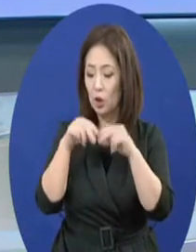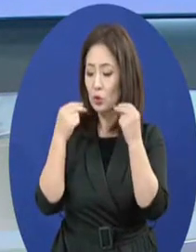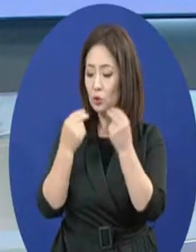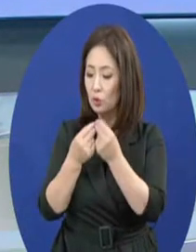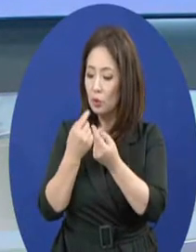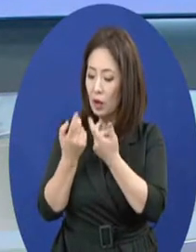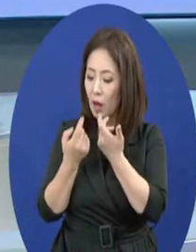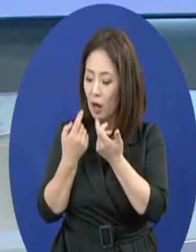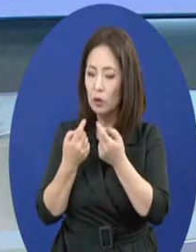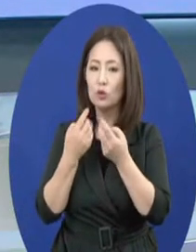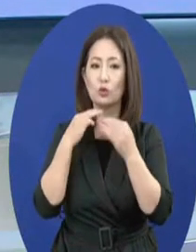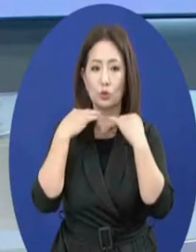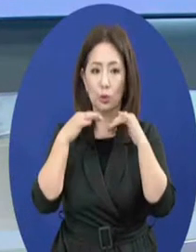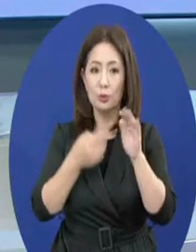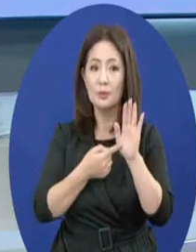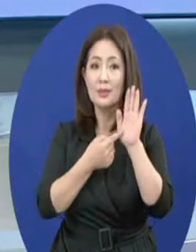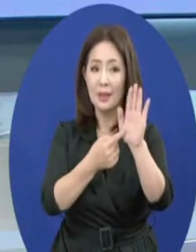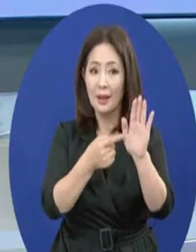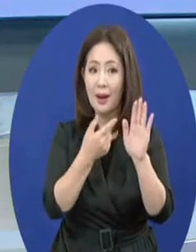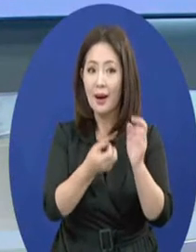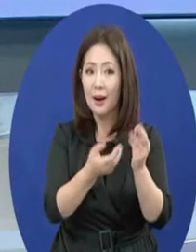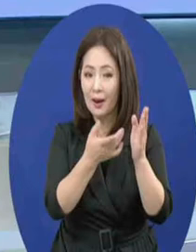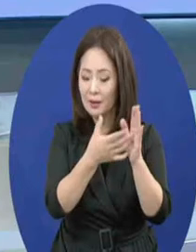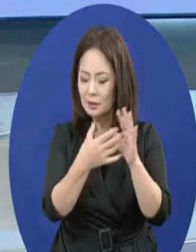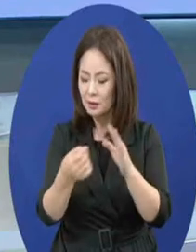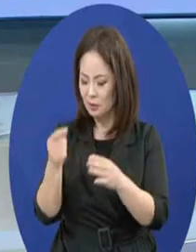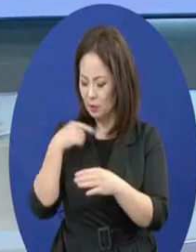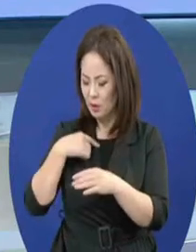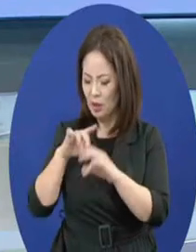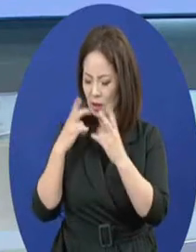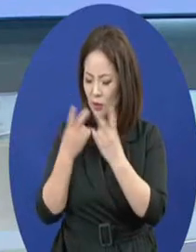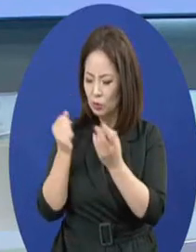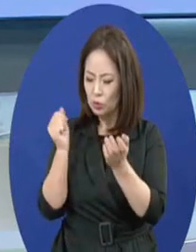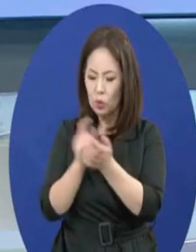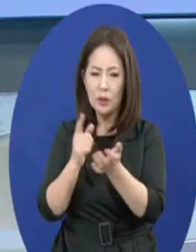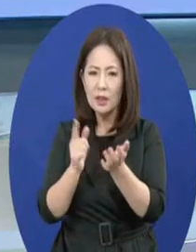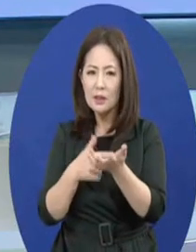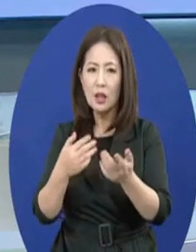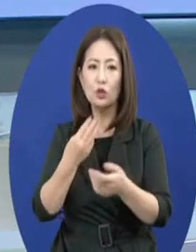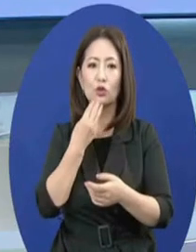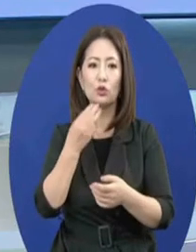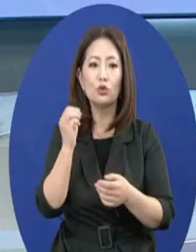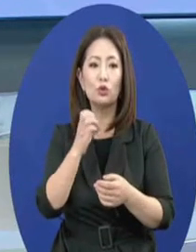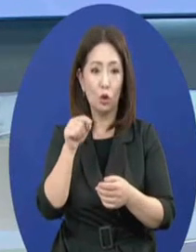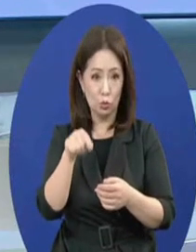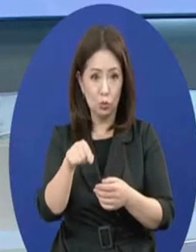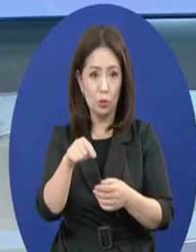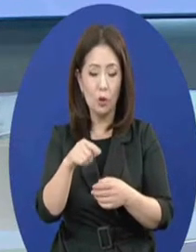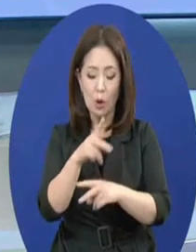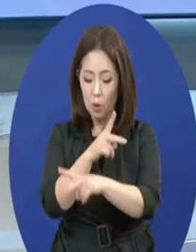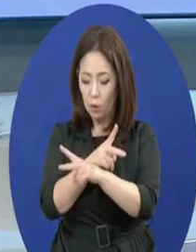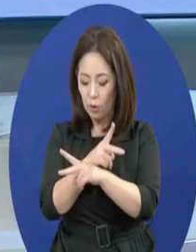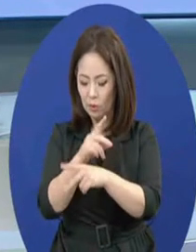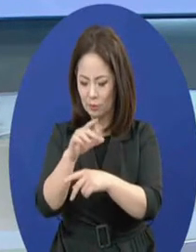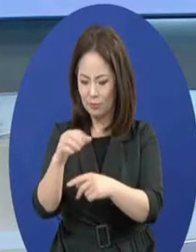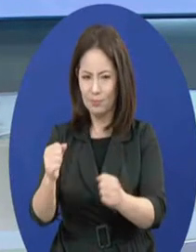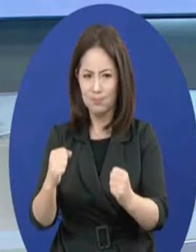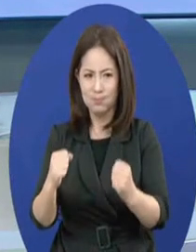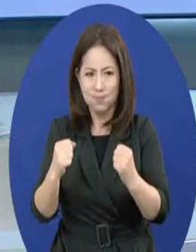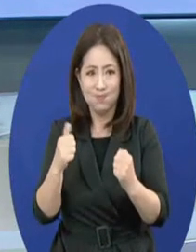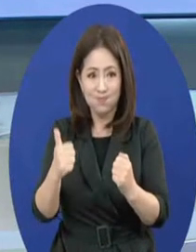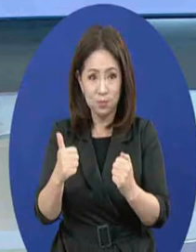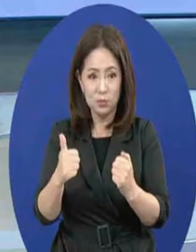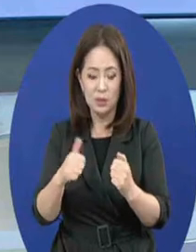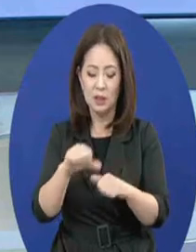гарсан. За энэ нийгэмд цэнгэг ус цэвэр агаар мэт өгүүлэгдэж байгаа зүйл бол шудрагасны хүсэмжлэл. Хуулийн засаглал бэхжиж байж иргэдийн